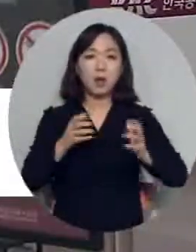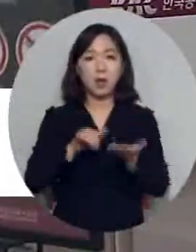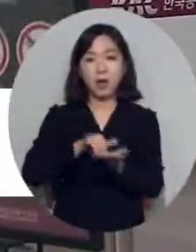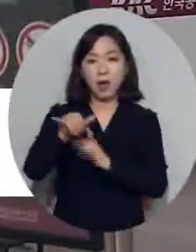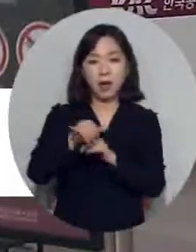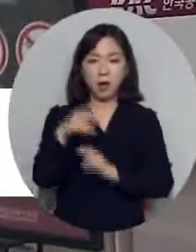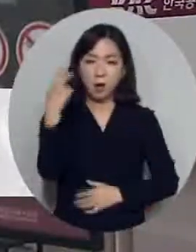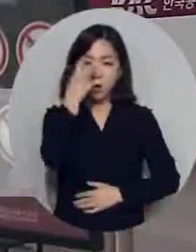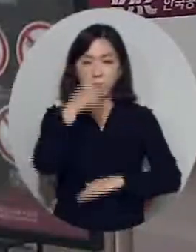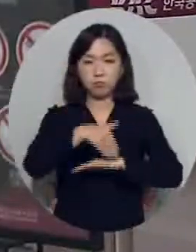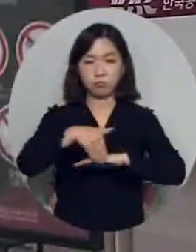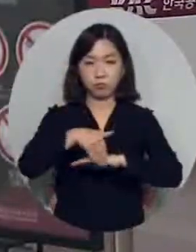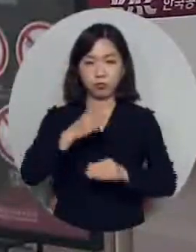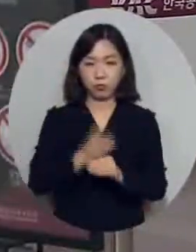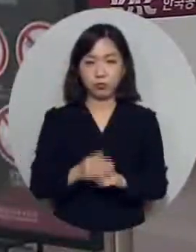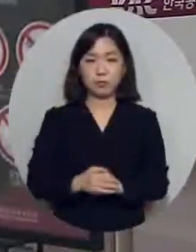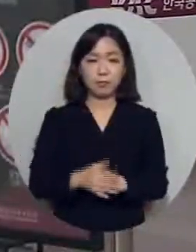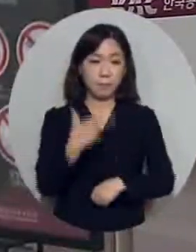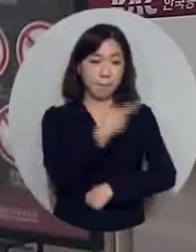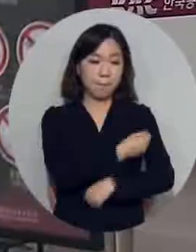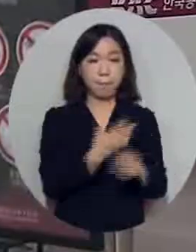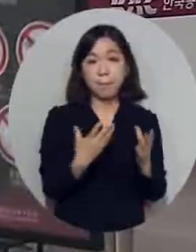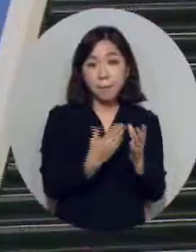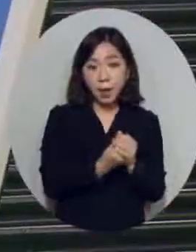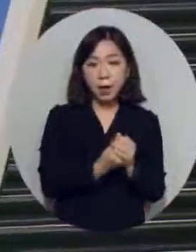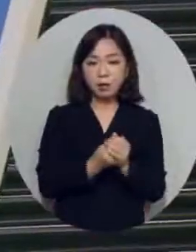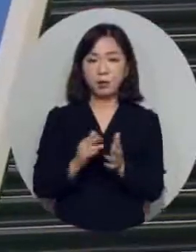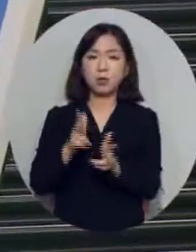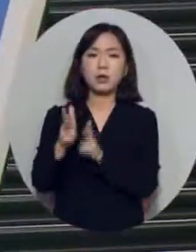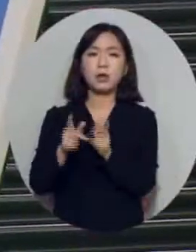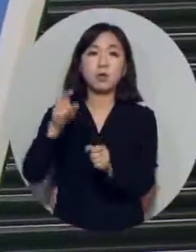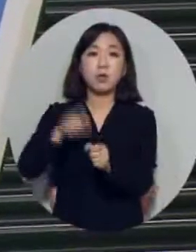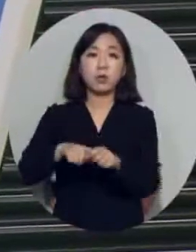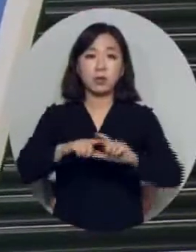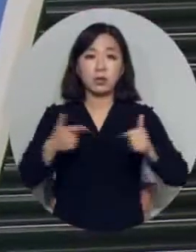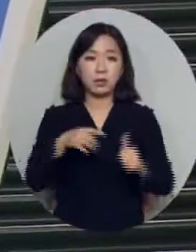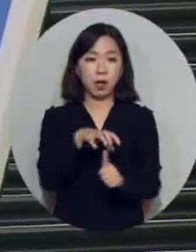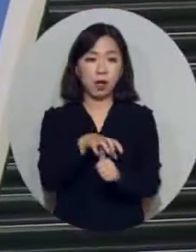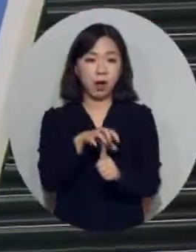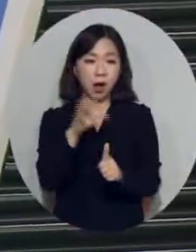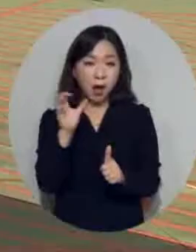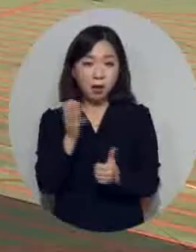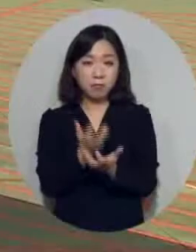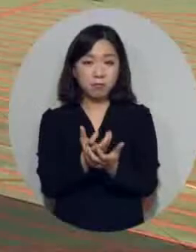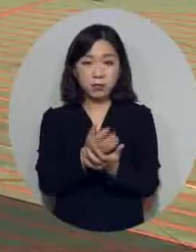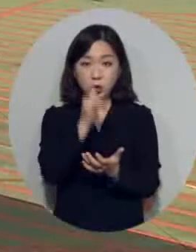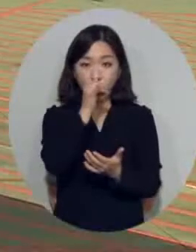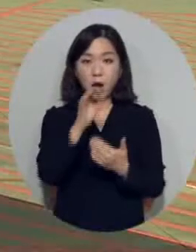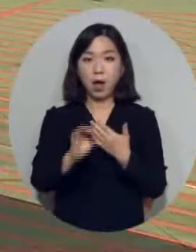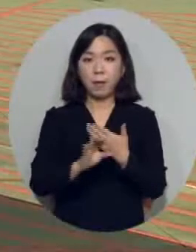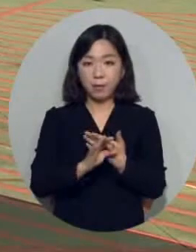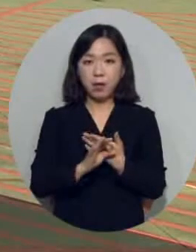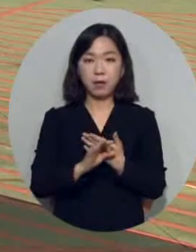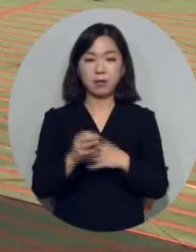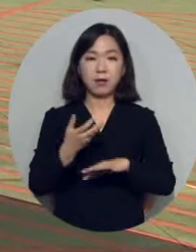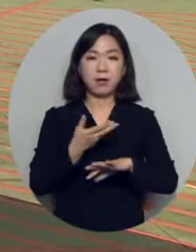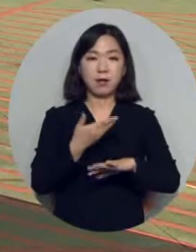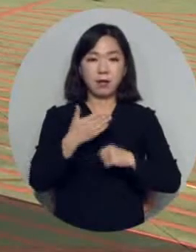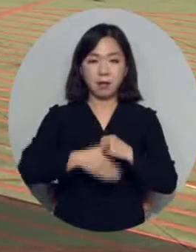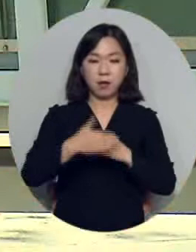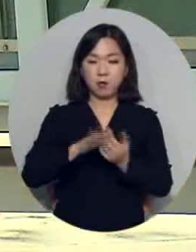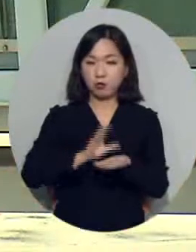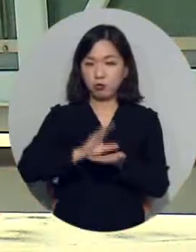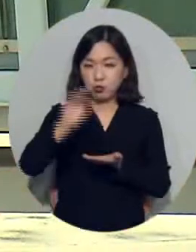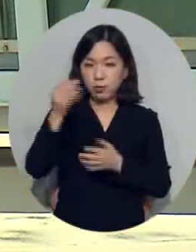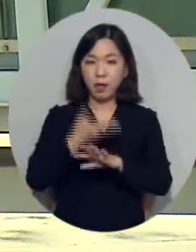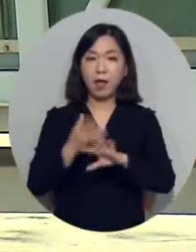있습니다. 백신 접종을 완료했거나 사업 목적 등으로 격리 면제서를 가진 사람은 대구발 해외 노선 항공기에 오를 수